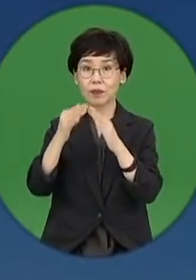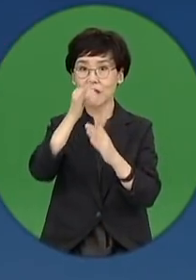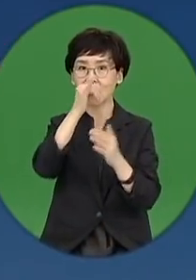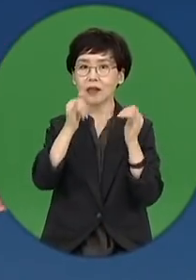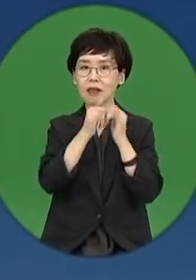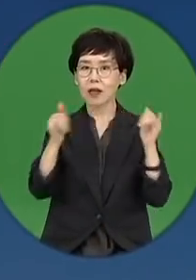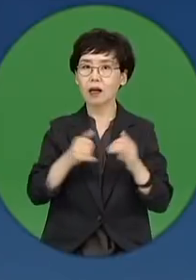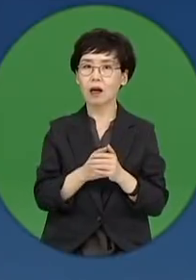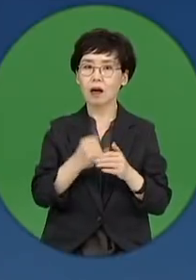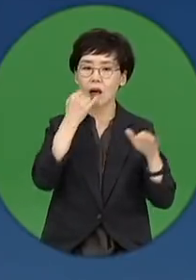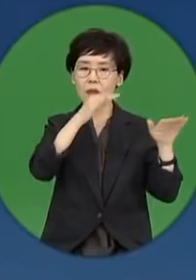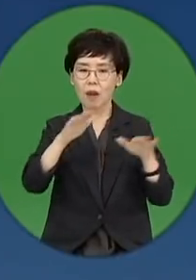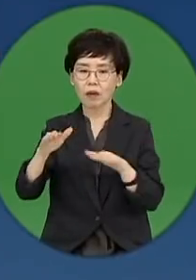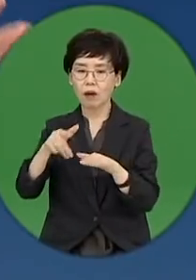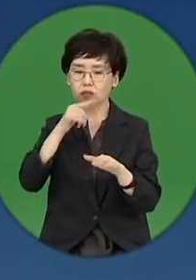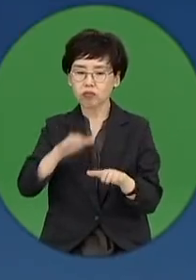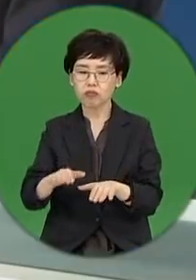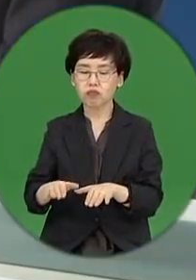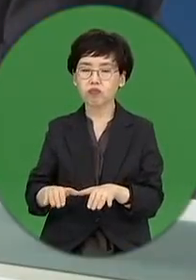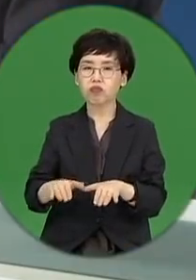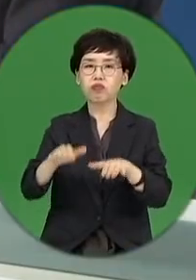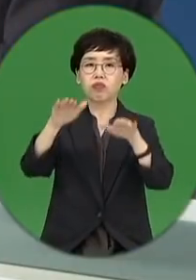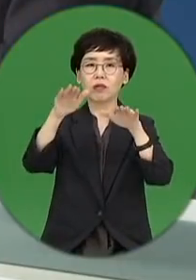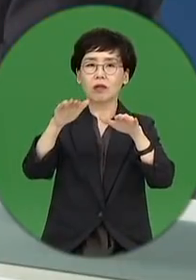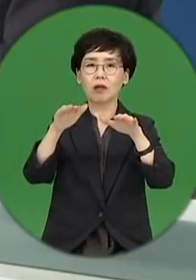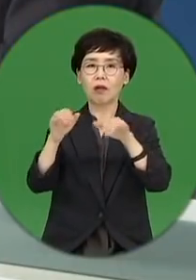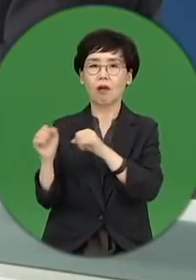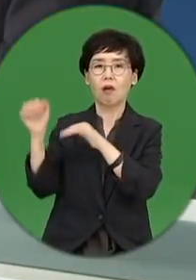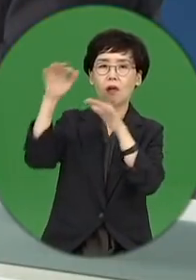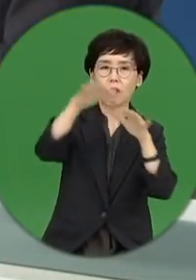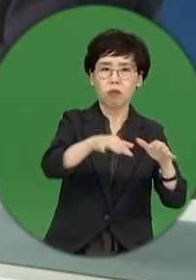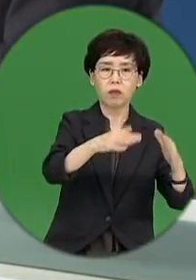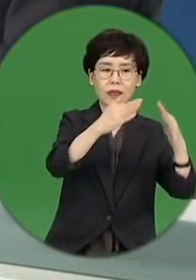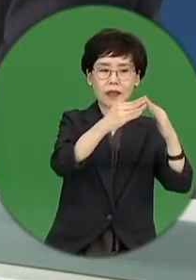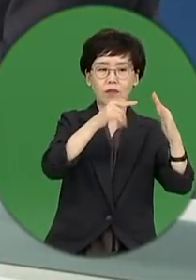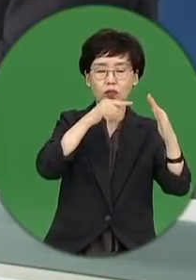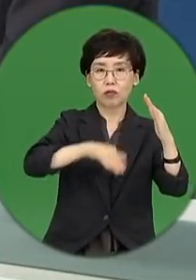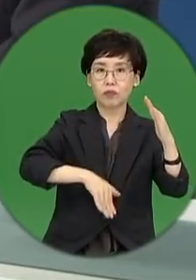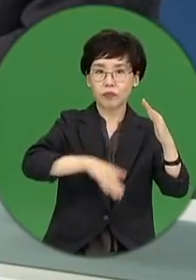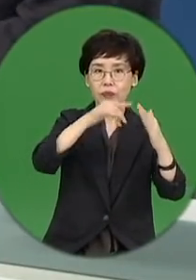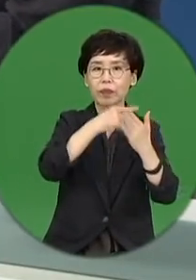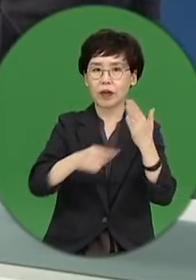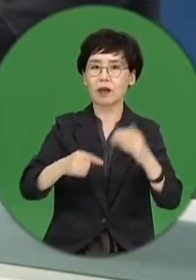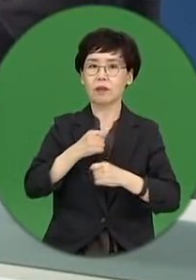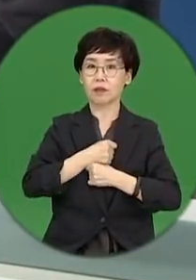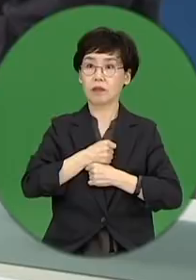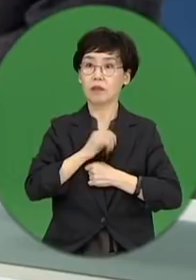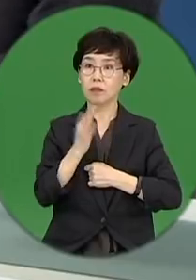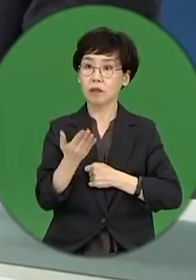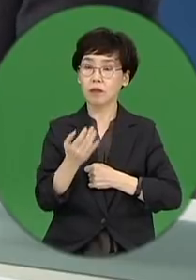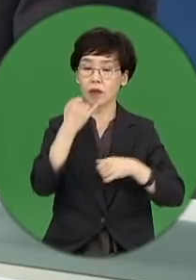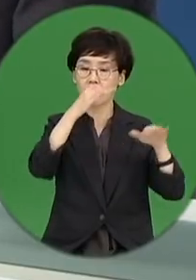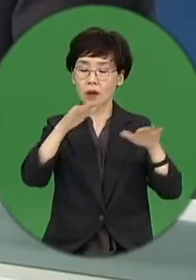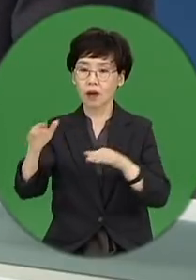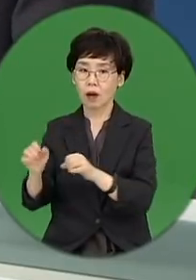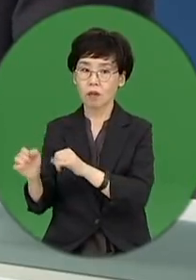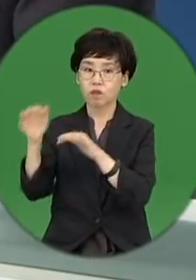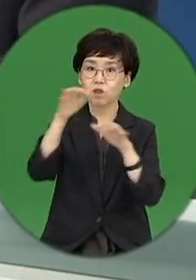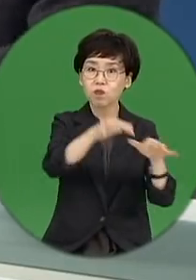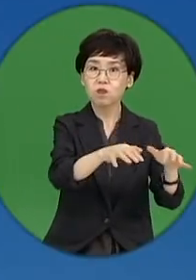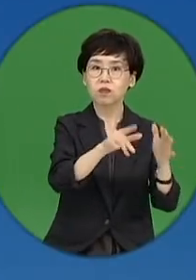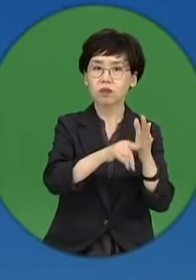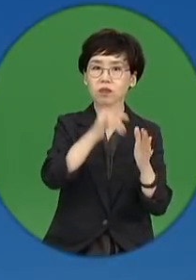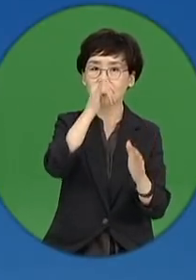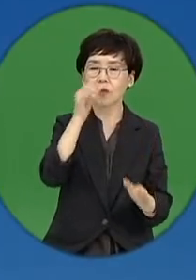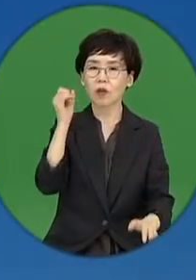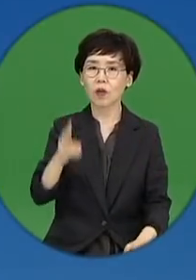것처럼 바닷물이 역류하거나 높은 파도로 인해서 집이 침수되거나 이런 피해를 또 조심하셔야겠군요. 역류 바닷물이 역류하는 경우도 있고